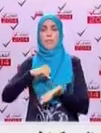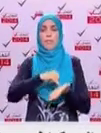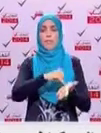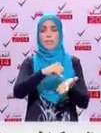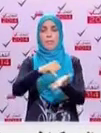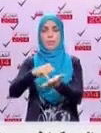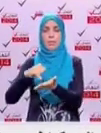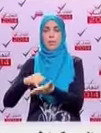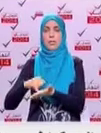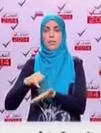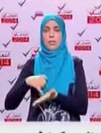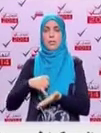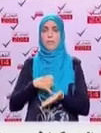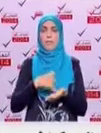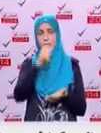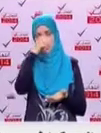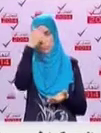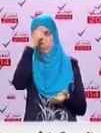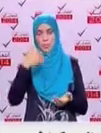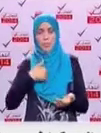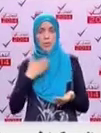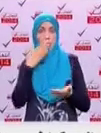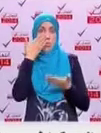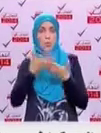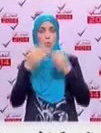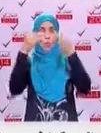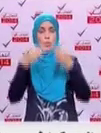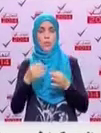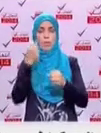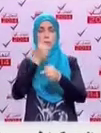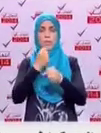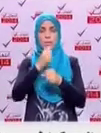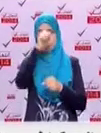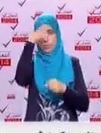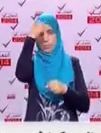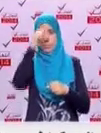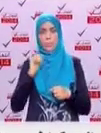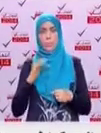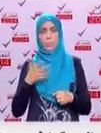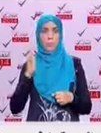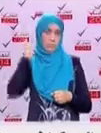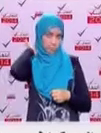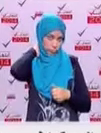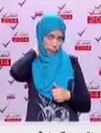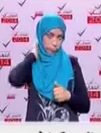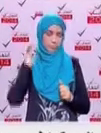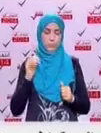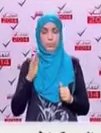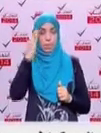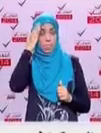في أولاد حريز. نحن نعدكم أن نخدم الجهة بكل إخلاص،